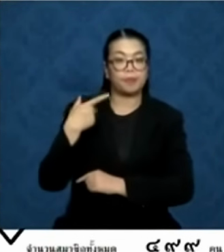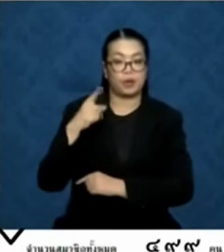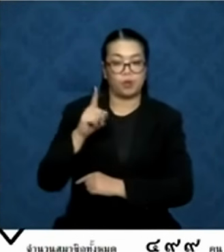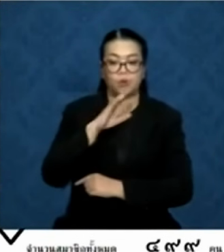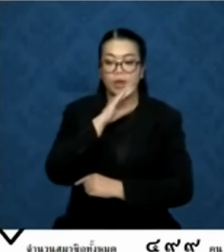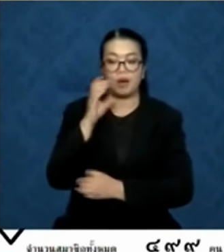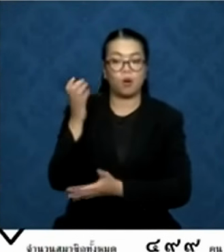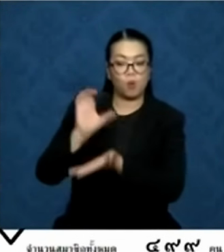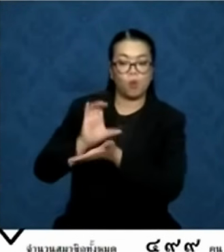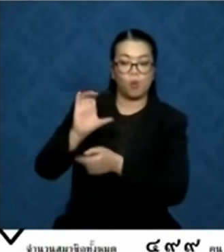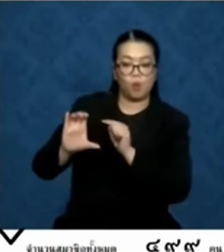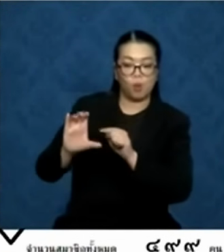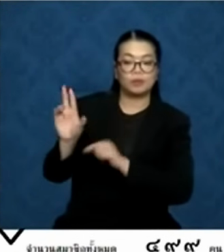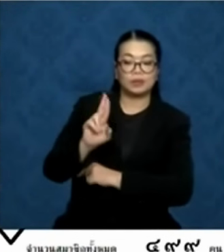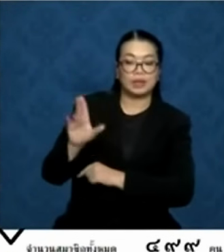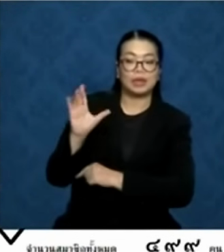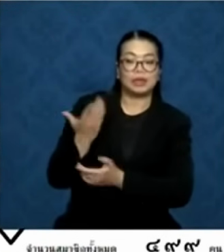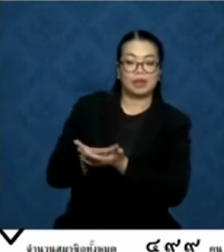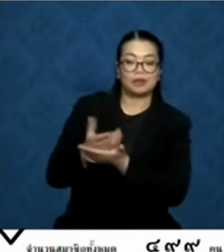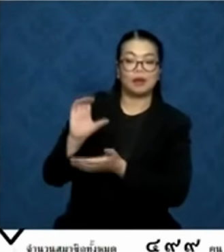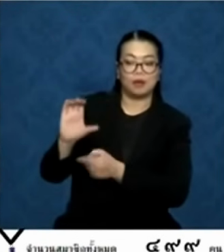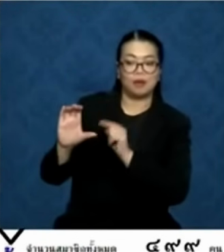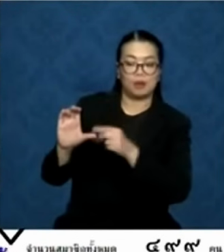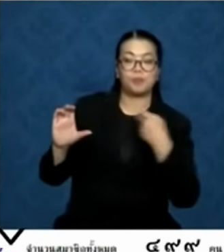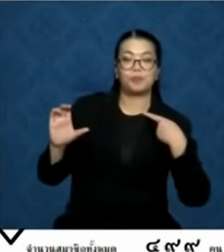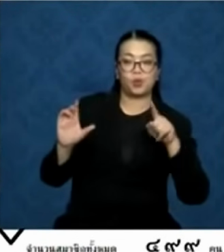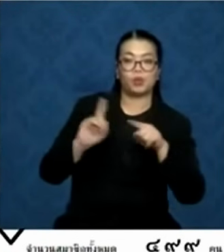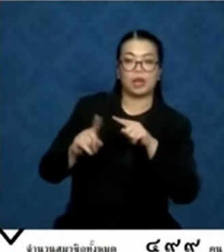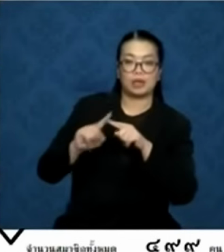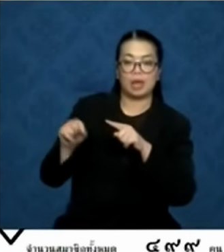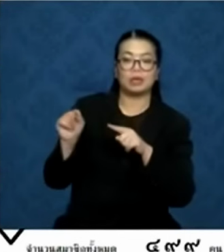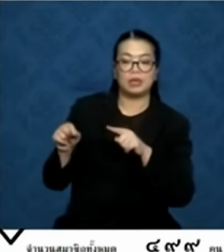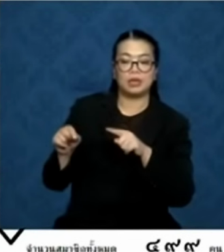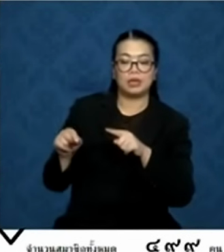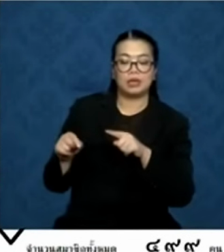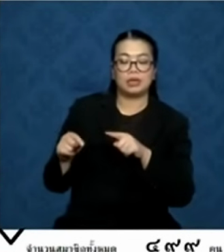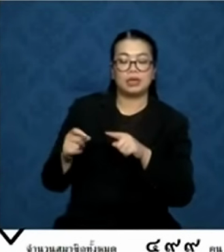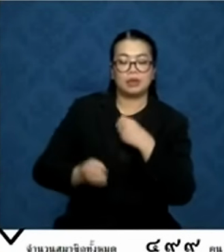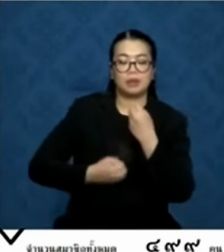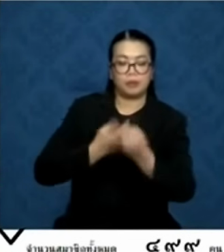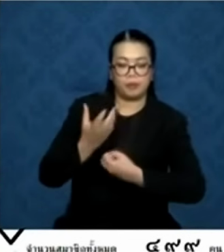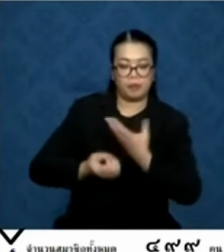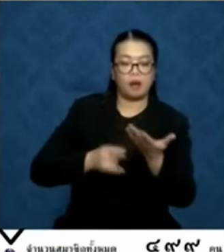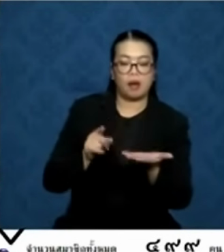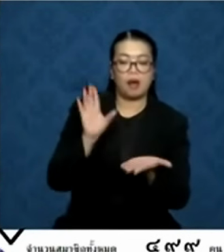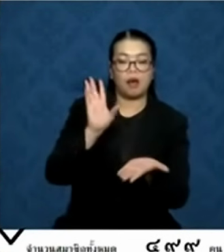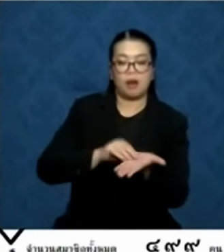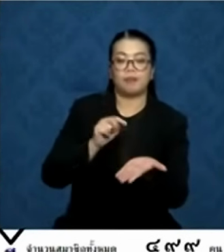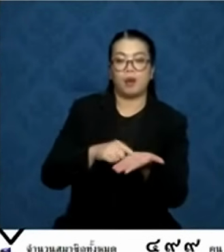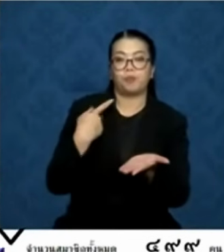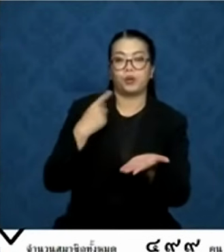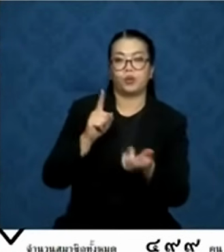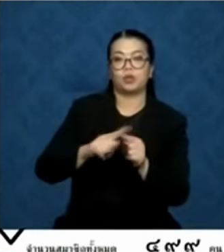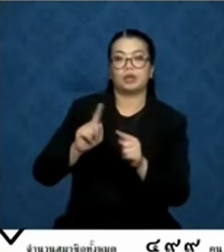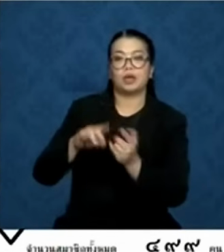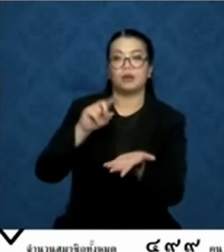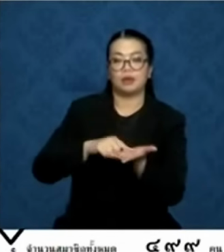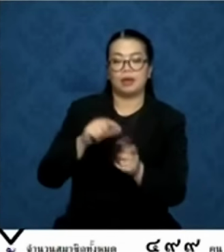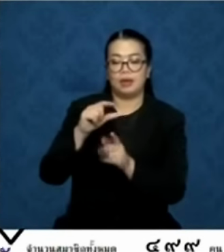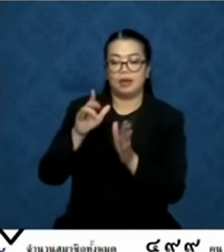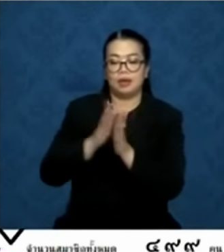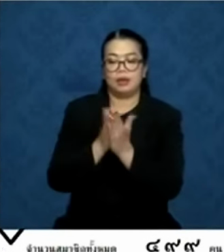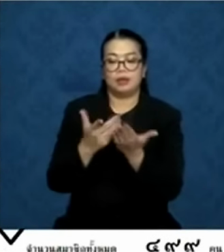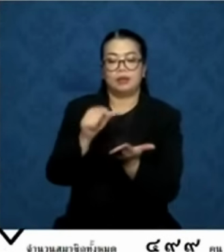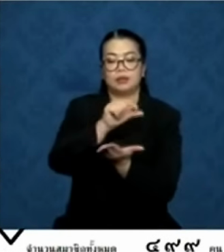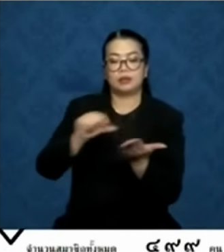การใช้จ่ายงบประมาณและความสอดคล้องกับยุทธศาสตร์ชาติแสดงไว้ในเอกสารงบประมาณฉบับที่3เล่มคาดแดง